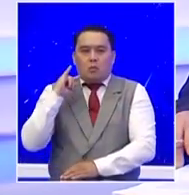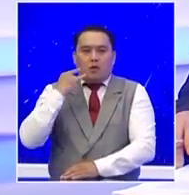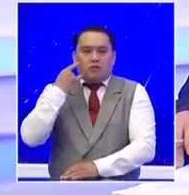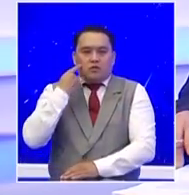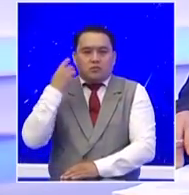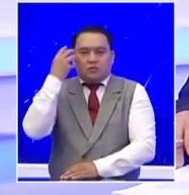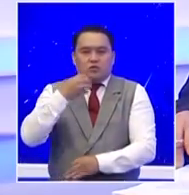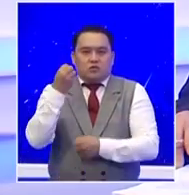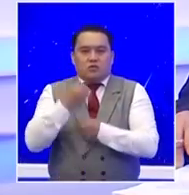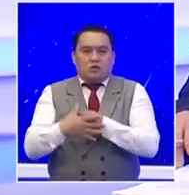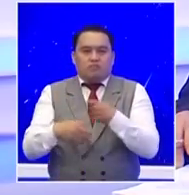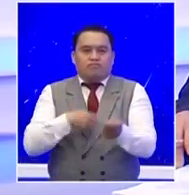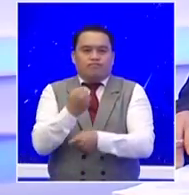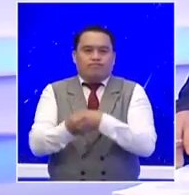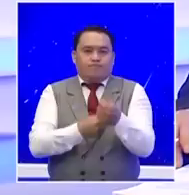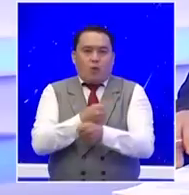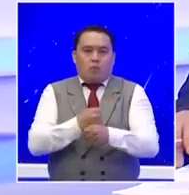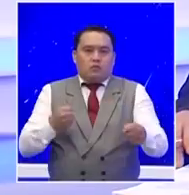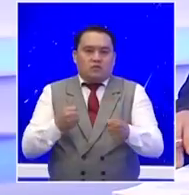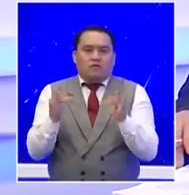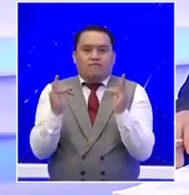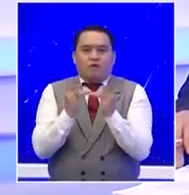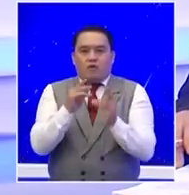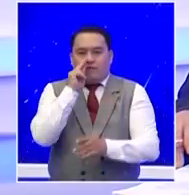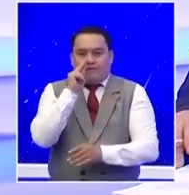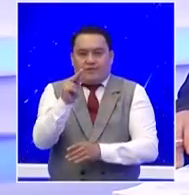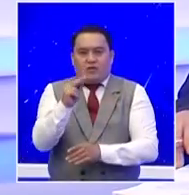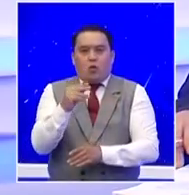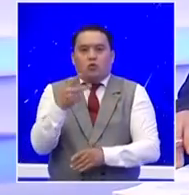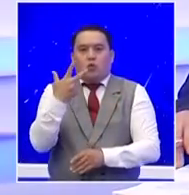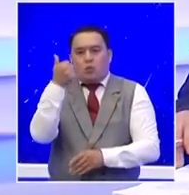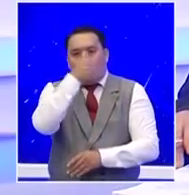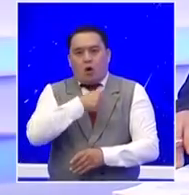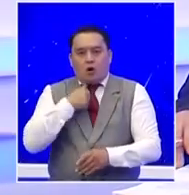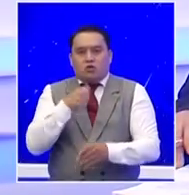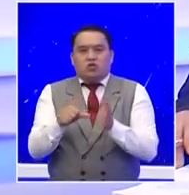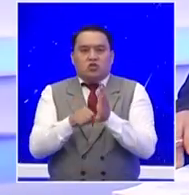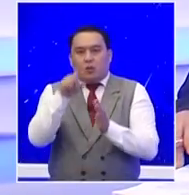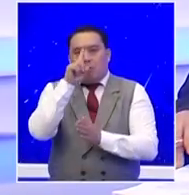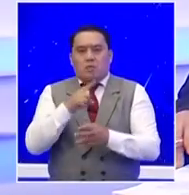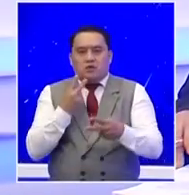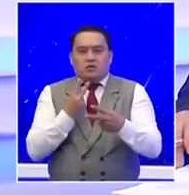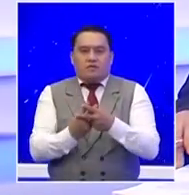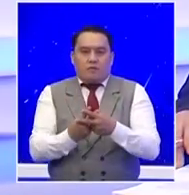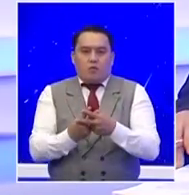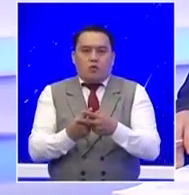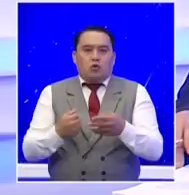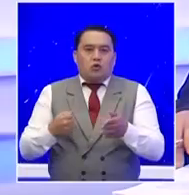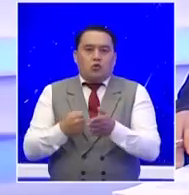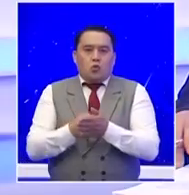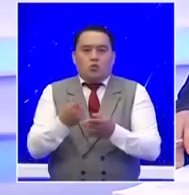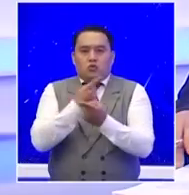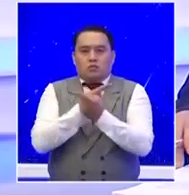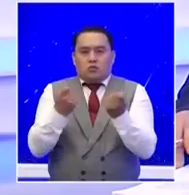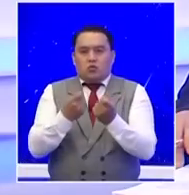центра, привязывавших пациентов к кроватям. Всех виновных приговорили к 3 годам и 6 месяцам ограничения свободы,